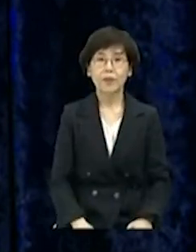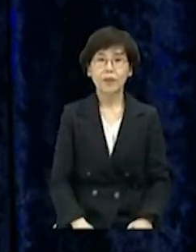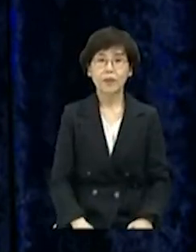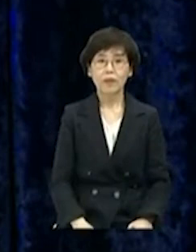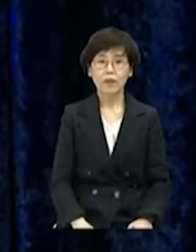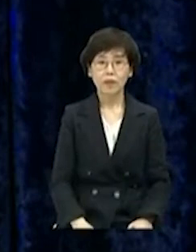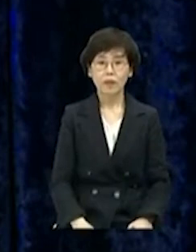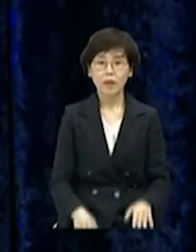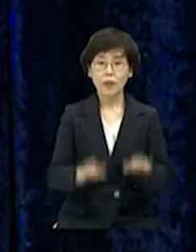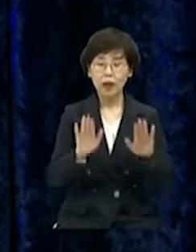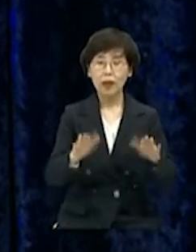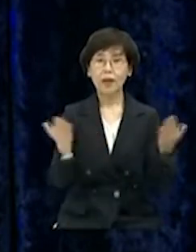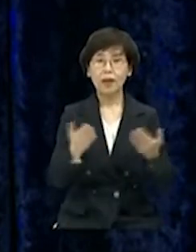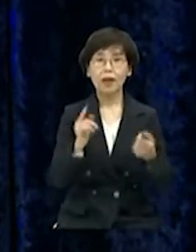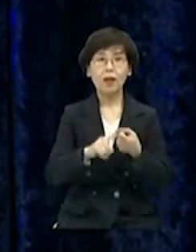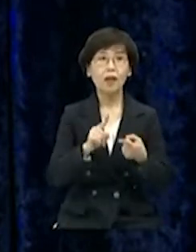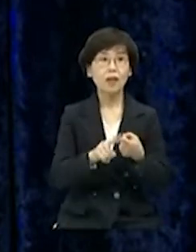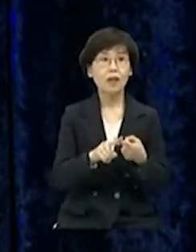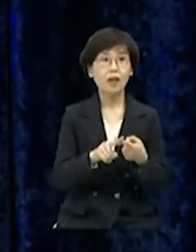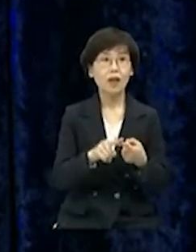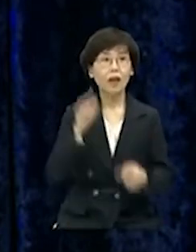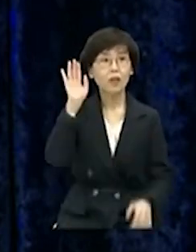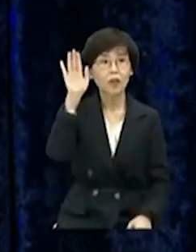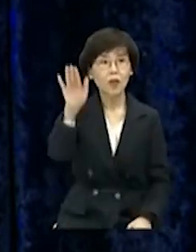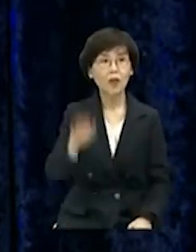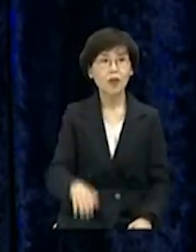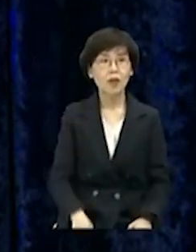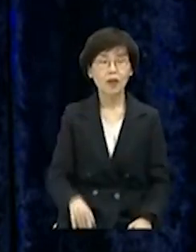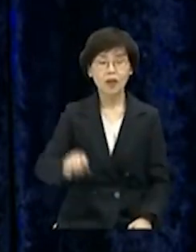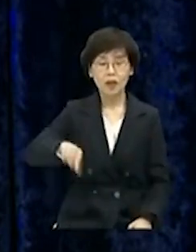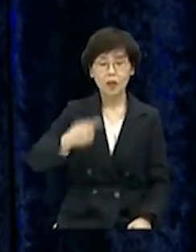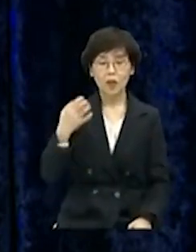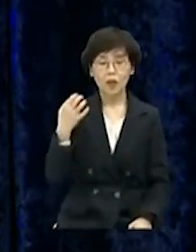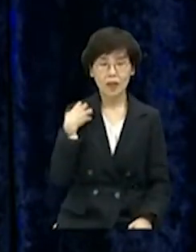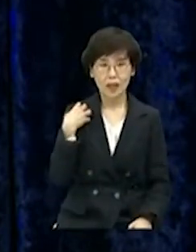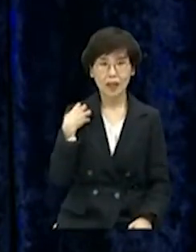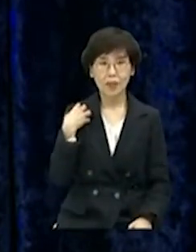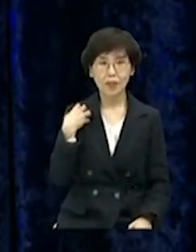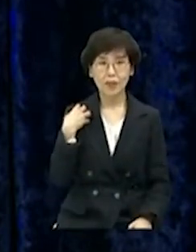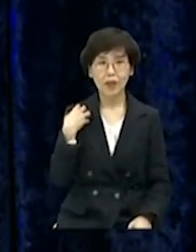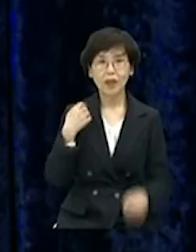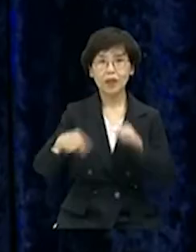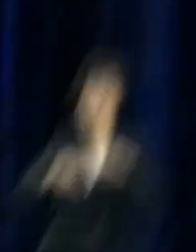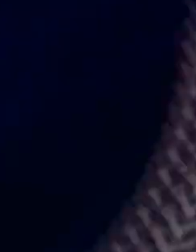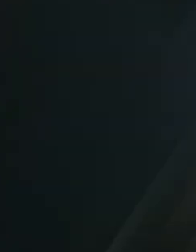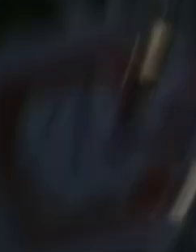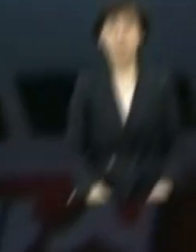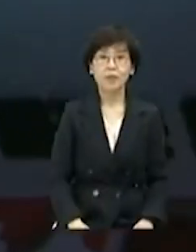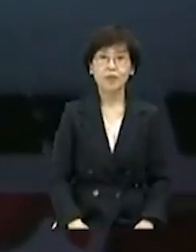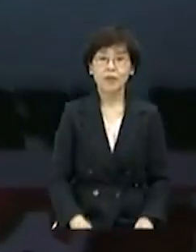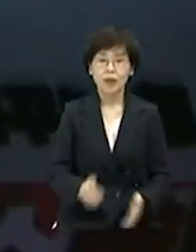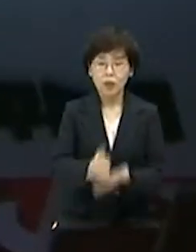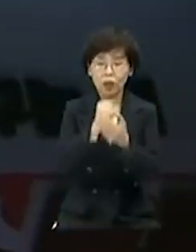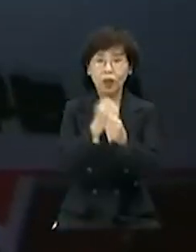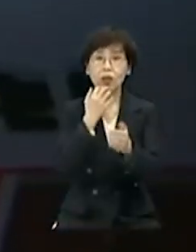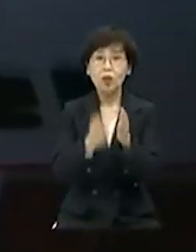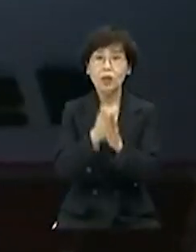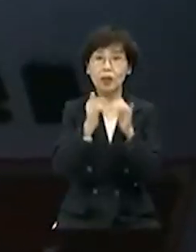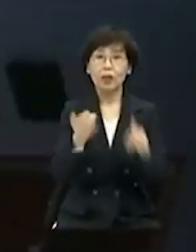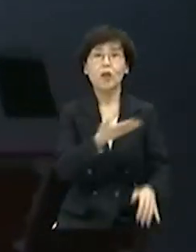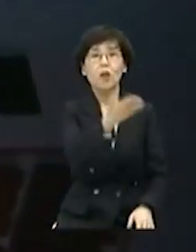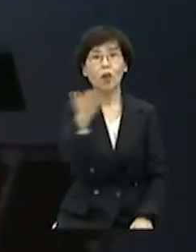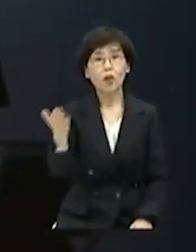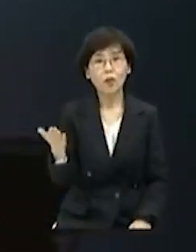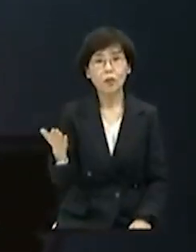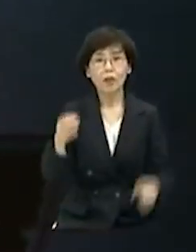부분에 있어서 좀 앞으로 스스로의 책임을 갖는 그런 정치해 주시기 바랍니다. 존경하는 서울시민